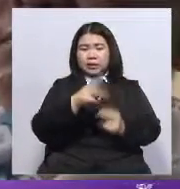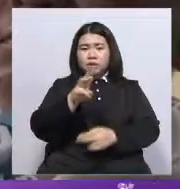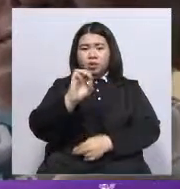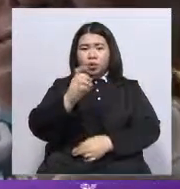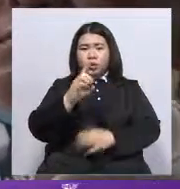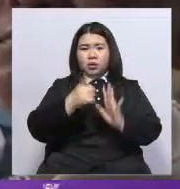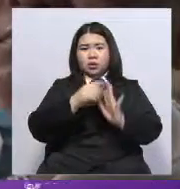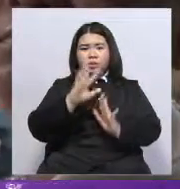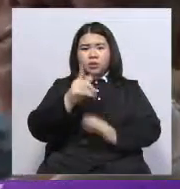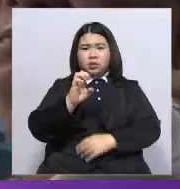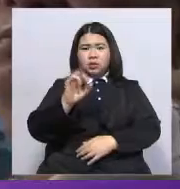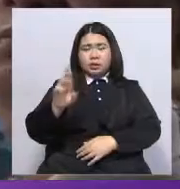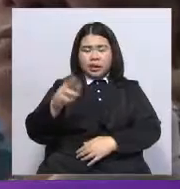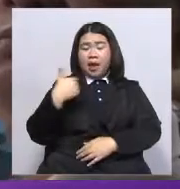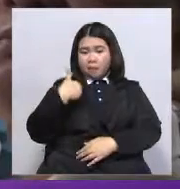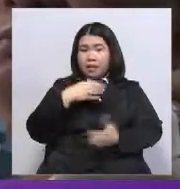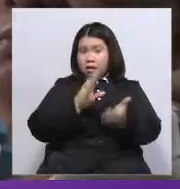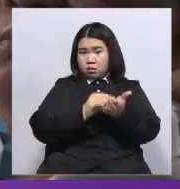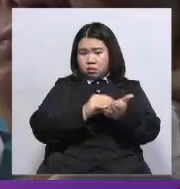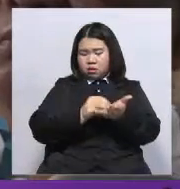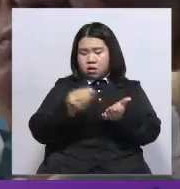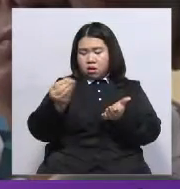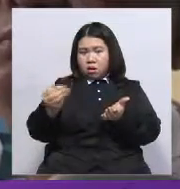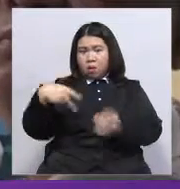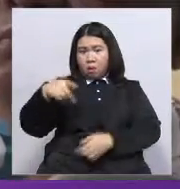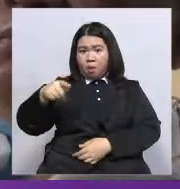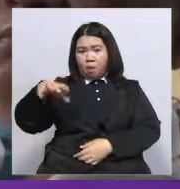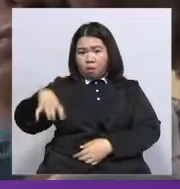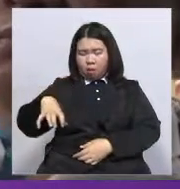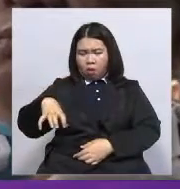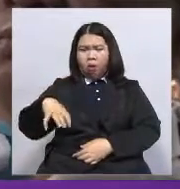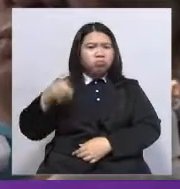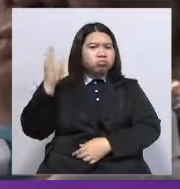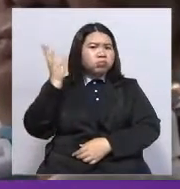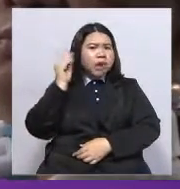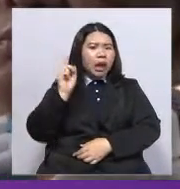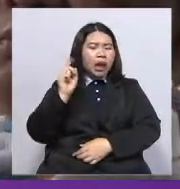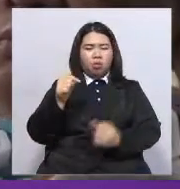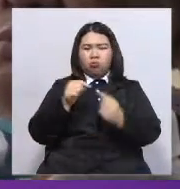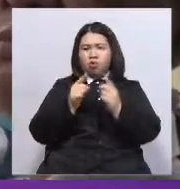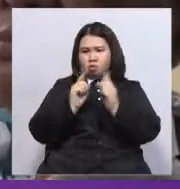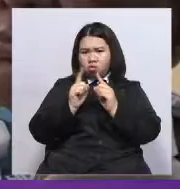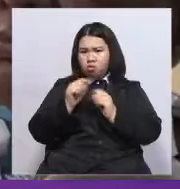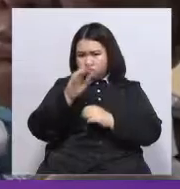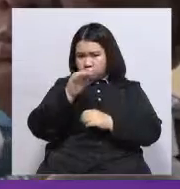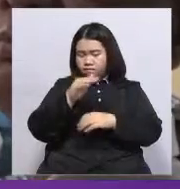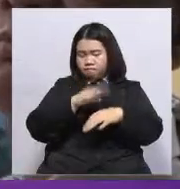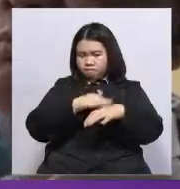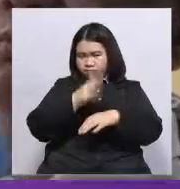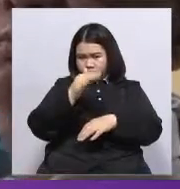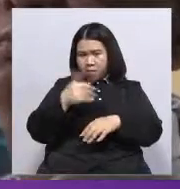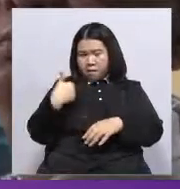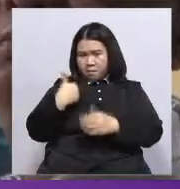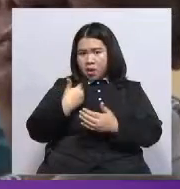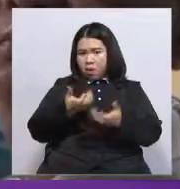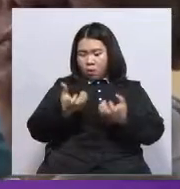ตะวันตกที่นำมามอบให้กับปปป.ก่อนหน้านี้นั้นนะคะพบว่าเป็นการพูดคุยเพื่อเป็นการชักจูงใจให้เจ้าหน้าที่คล้อยต